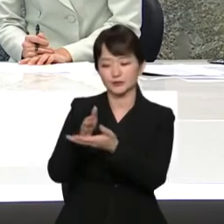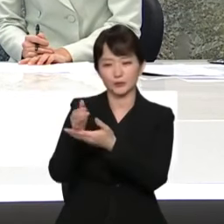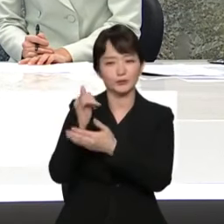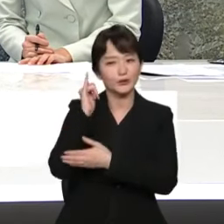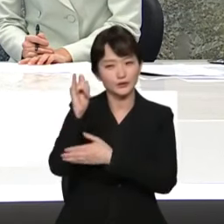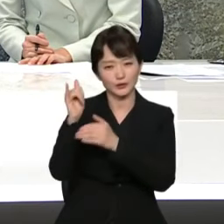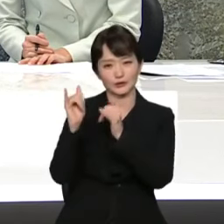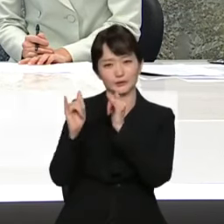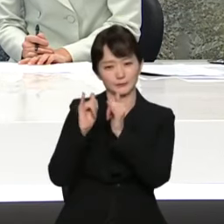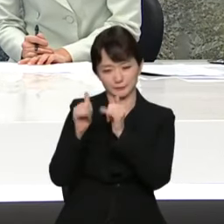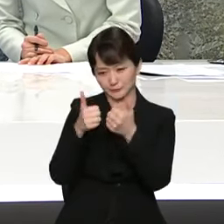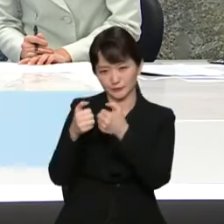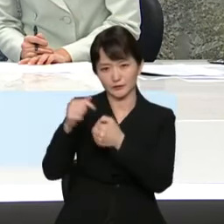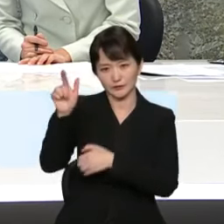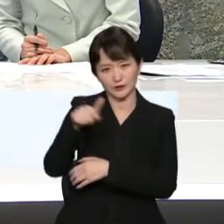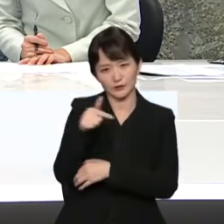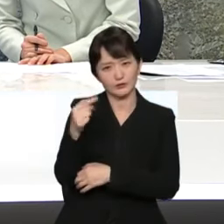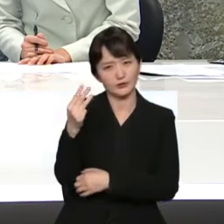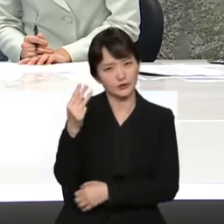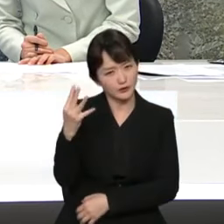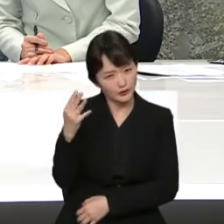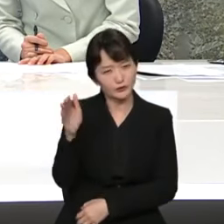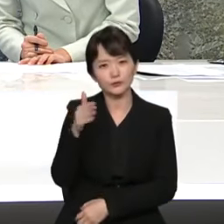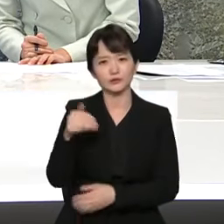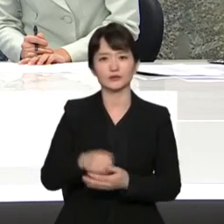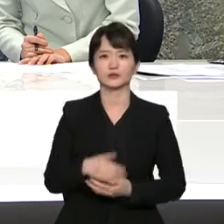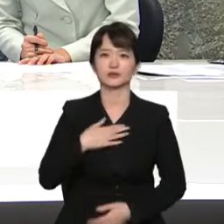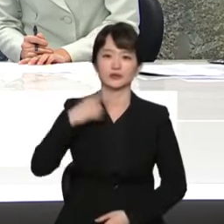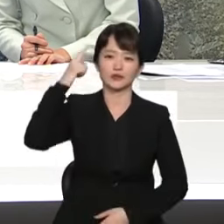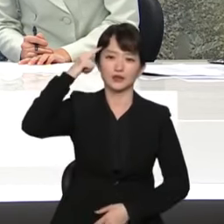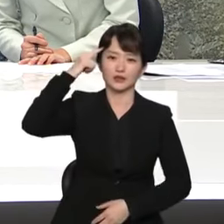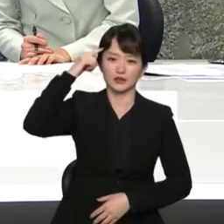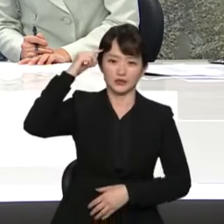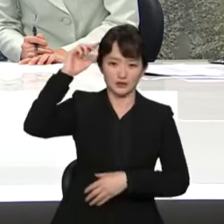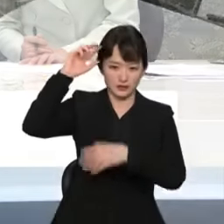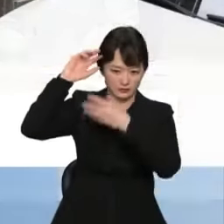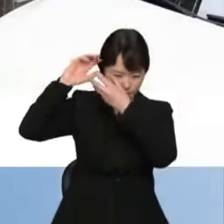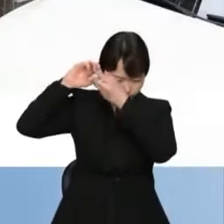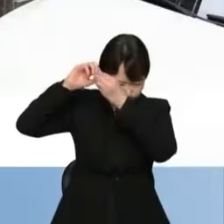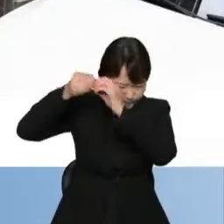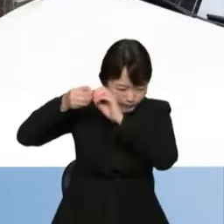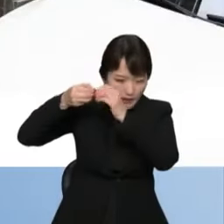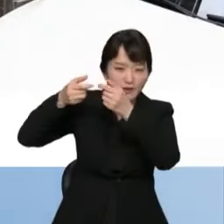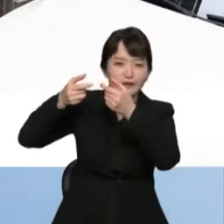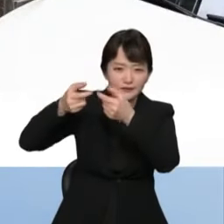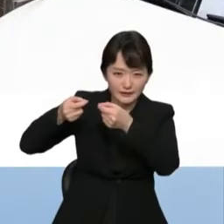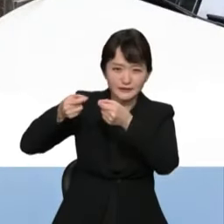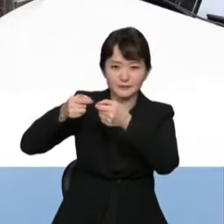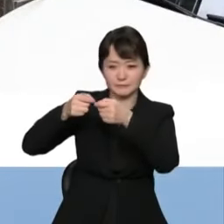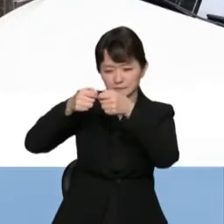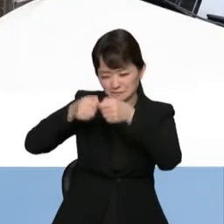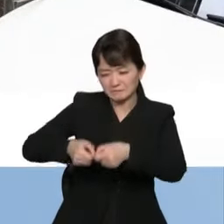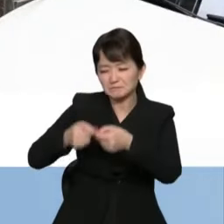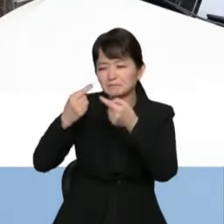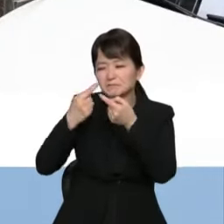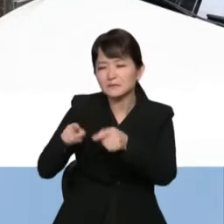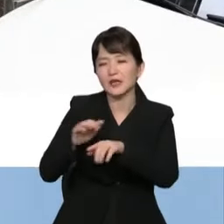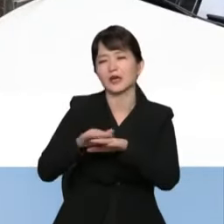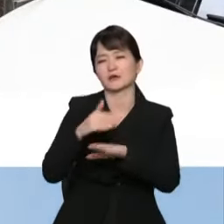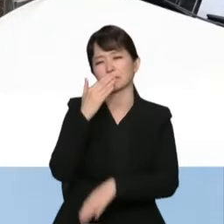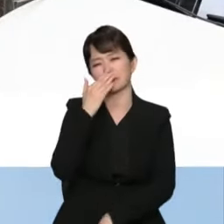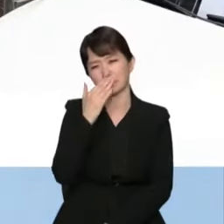또 뭐 하루 선건 이상 해야 되고요 제 머리를 완전히 쥐어짜서 꼼꼼히 분석을 해야 해결